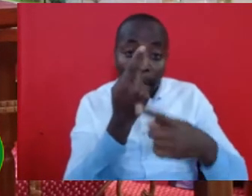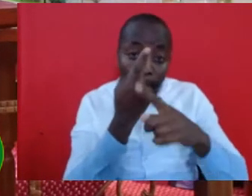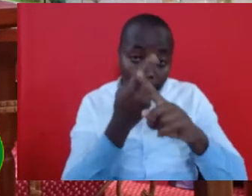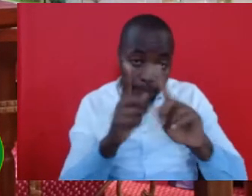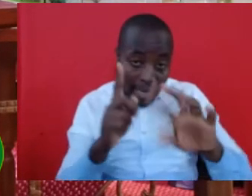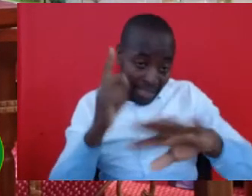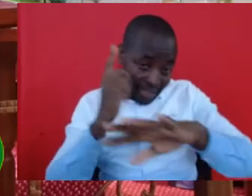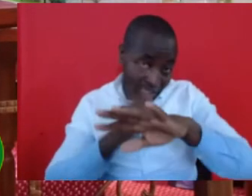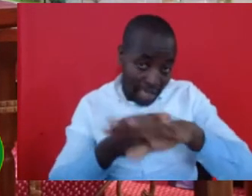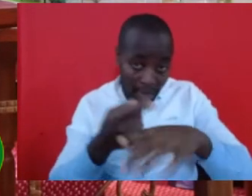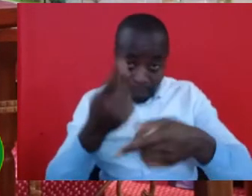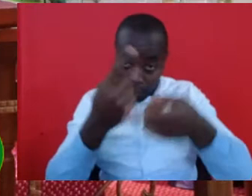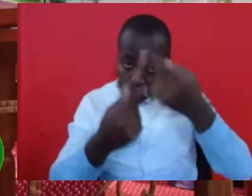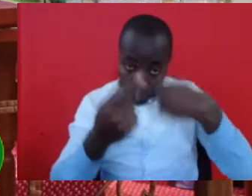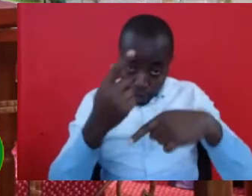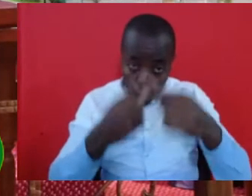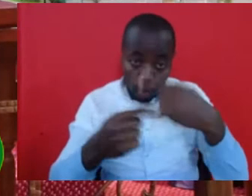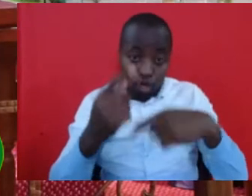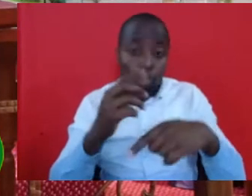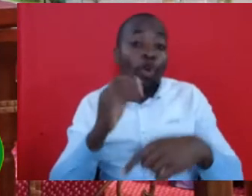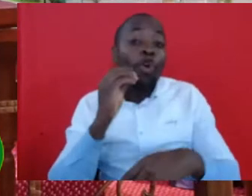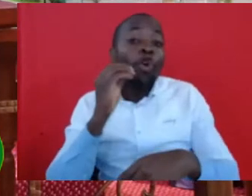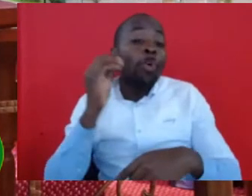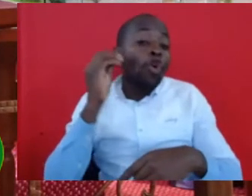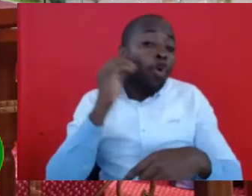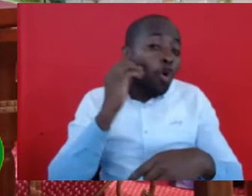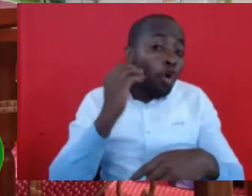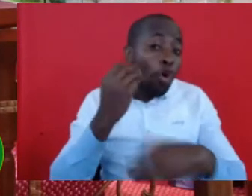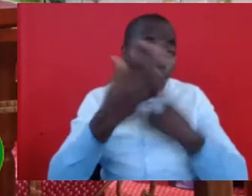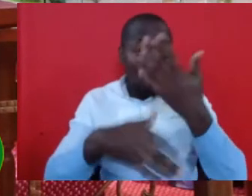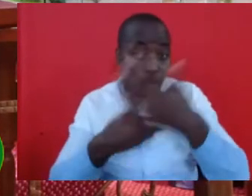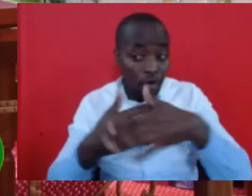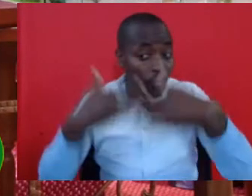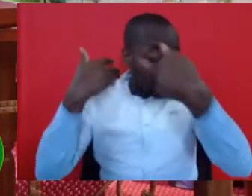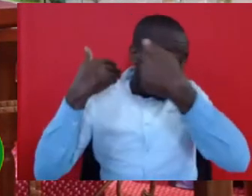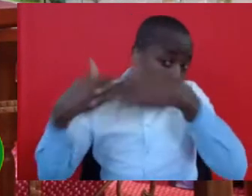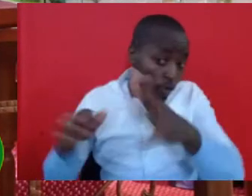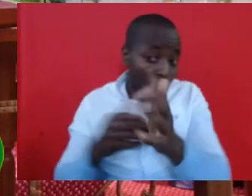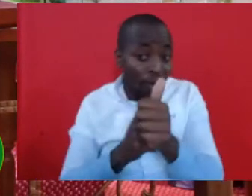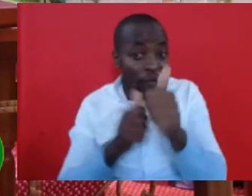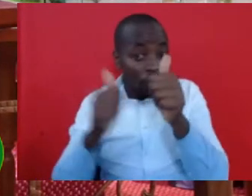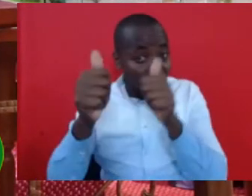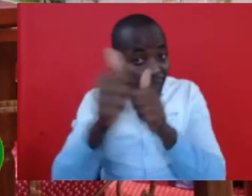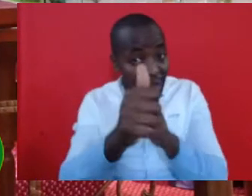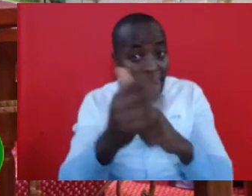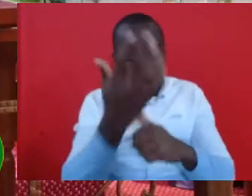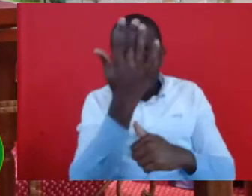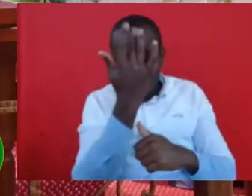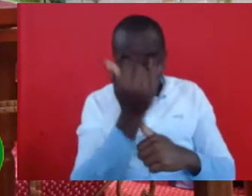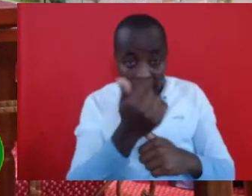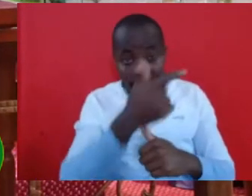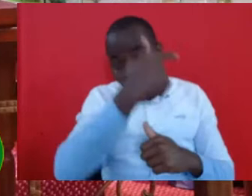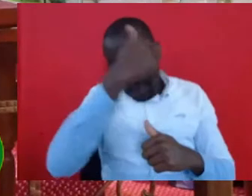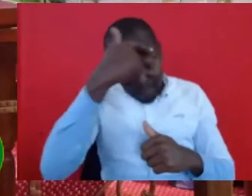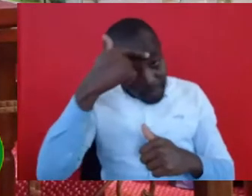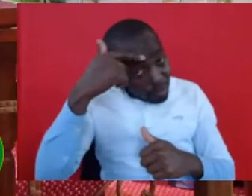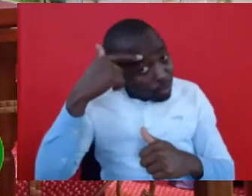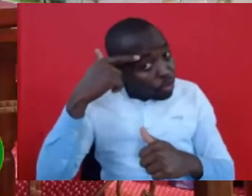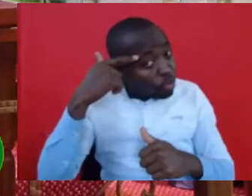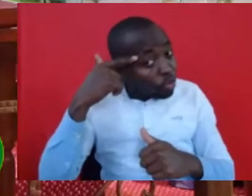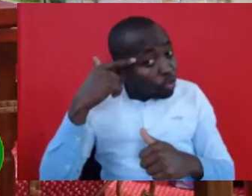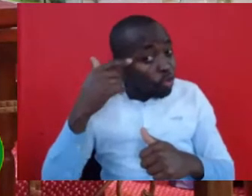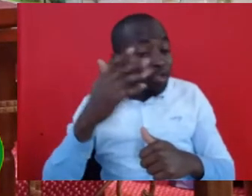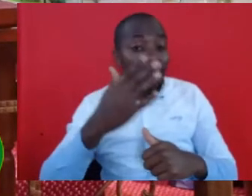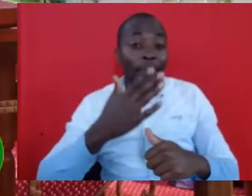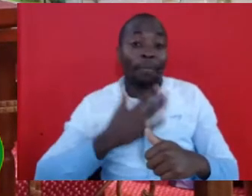mlipoyaleta nyumbani, niliyapeperusha bali. Kwa nini? Kwa sababu hekalu langu ni